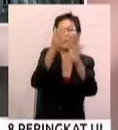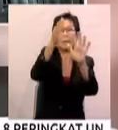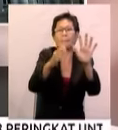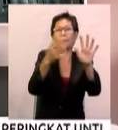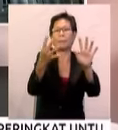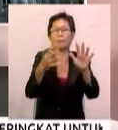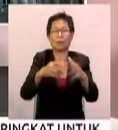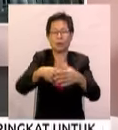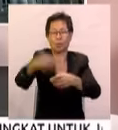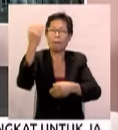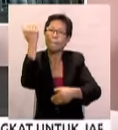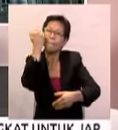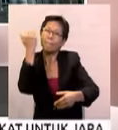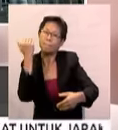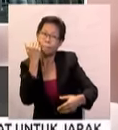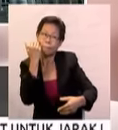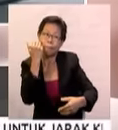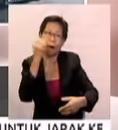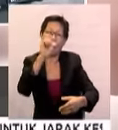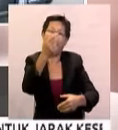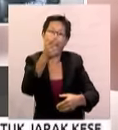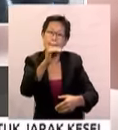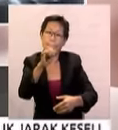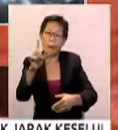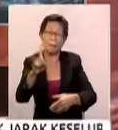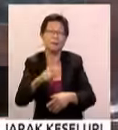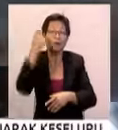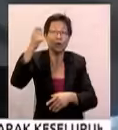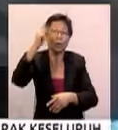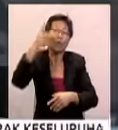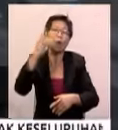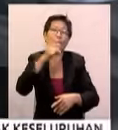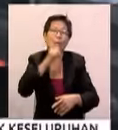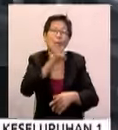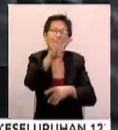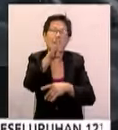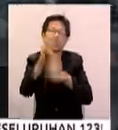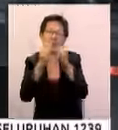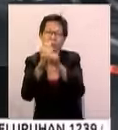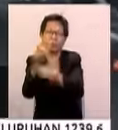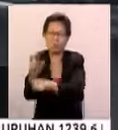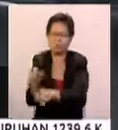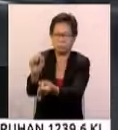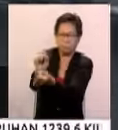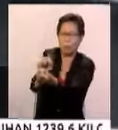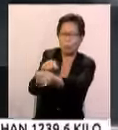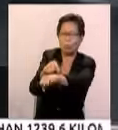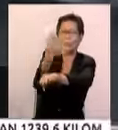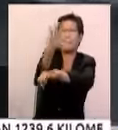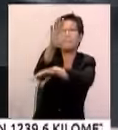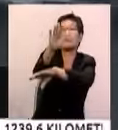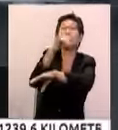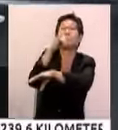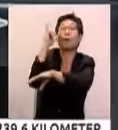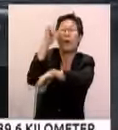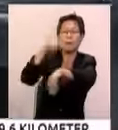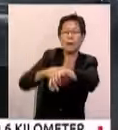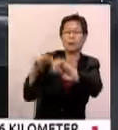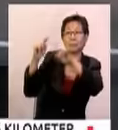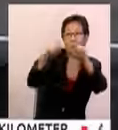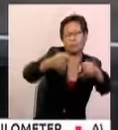oleh Magistrat Ahmad Ashraf Muhammad Kamal. Setiausaha politik berusia 47 tahun itu ditahan pukul 5 petang semalam ketika